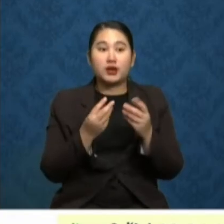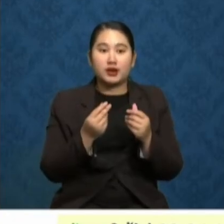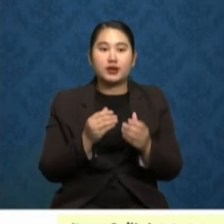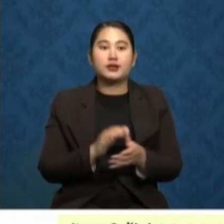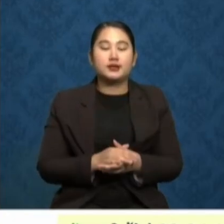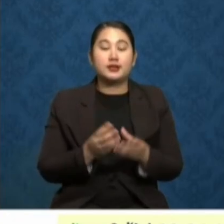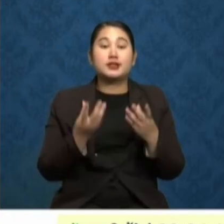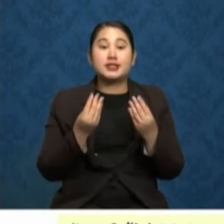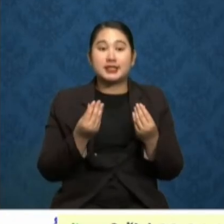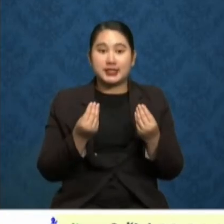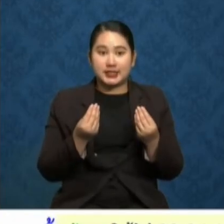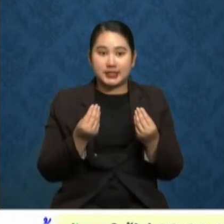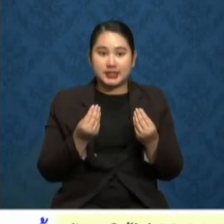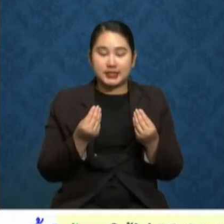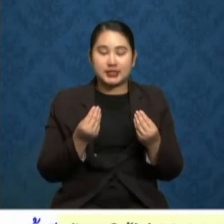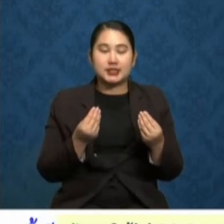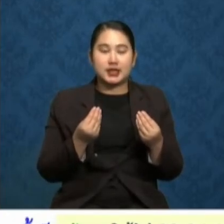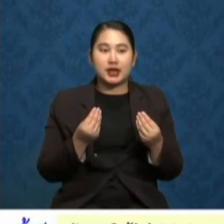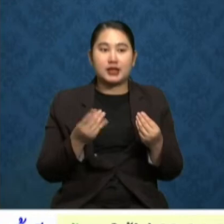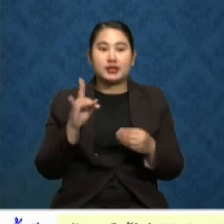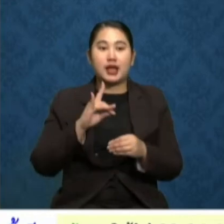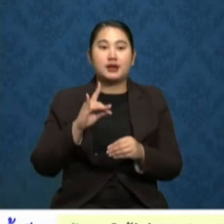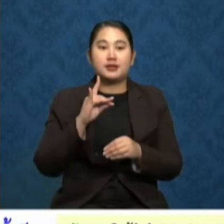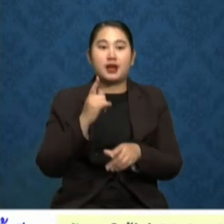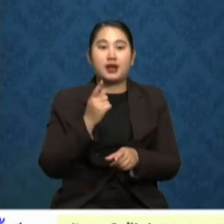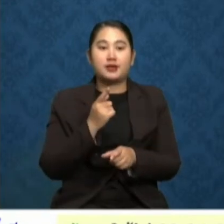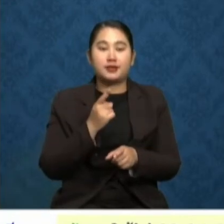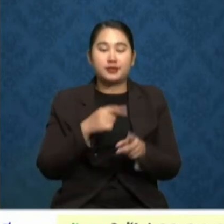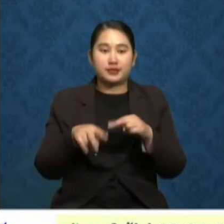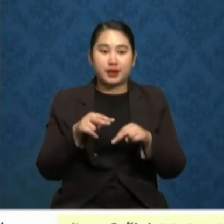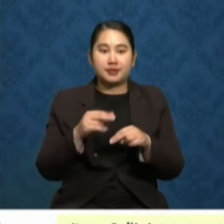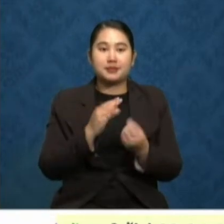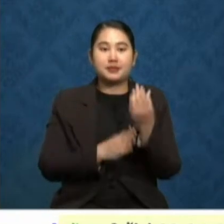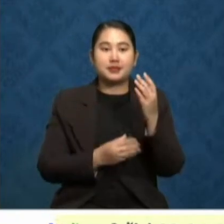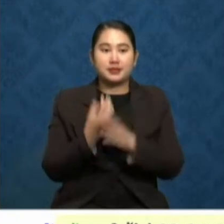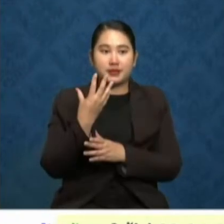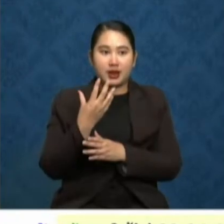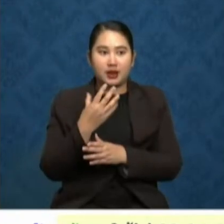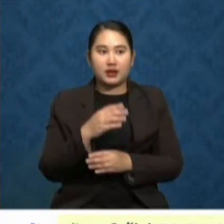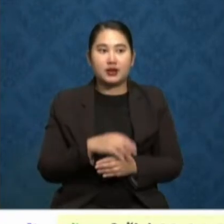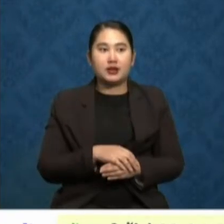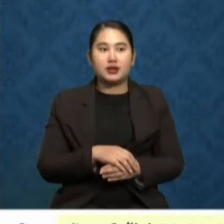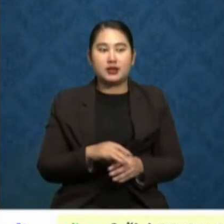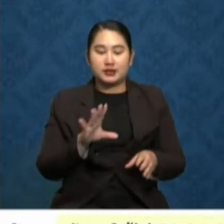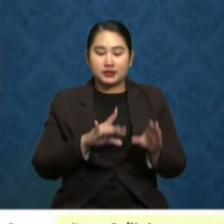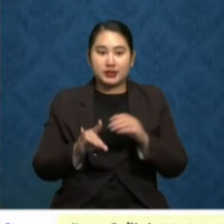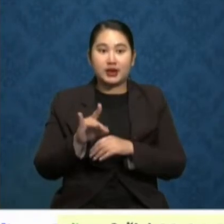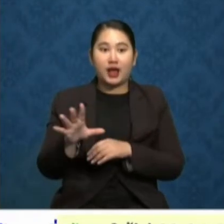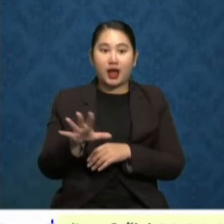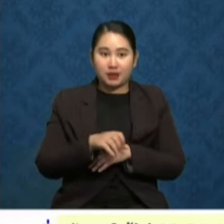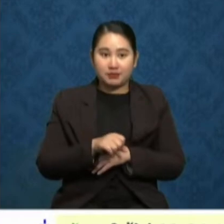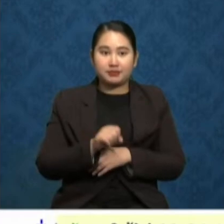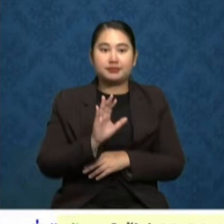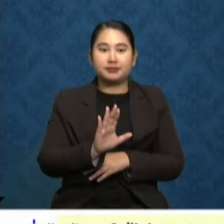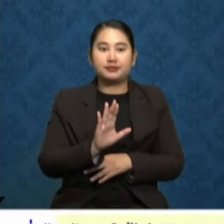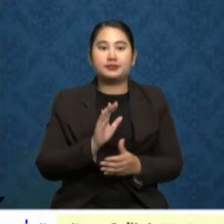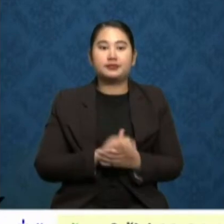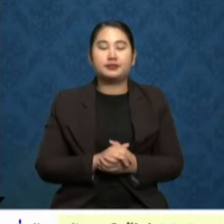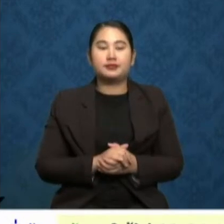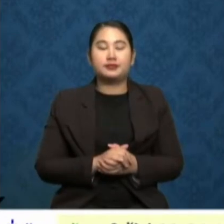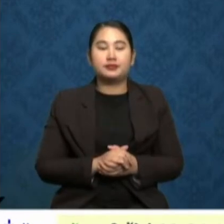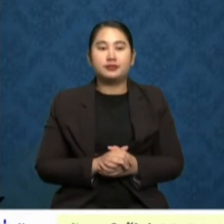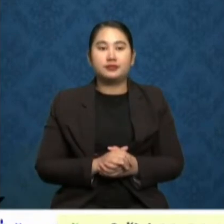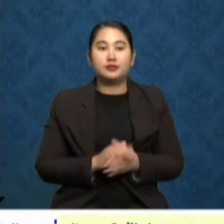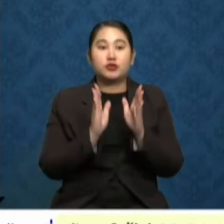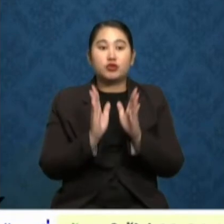มีพื้นที่เขตรักษาพนศัร์ป่า อุทยาณ แงชาติ เขตห้ามลาศัร์่าปรากฏ